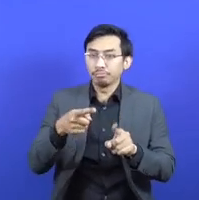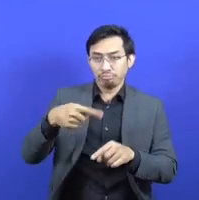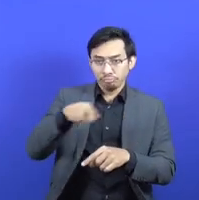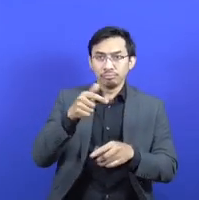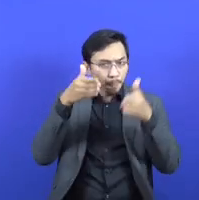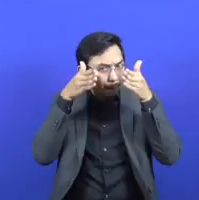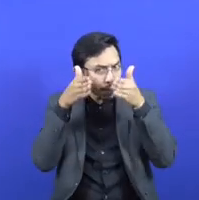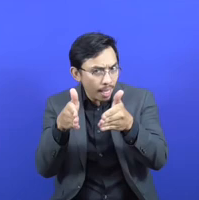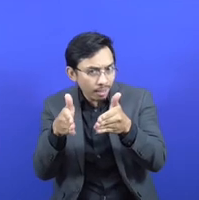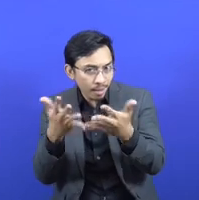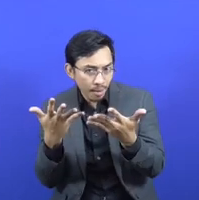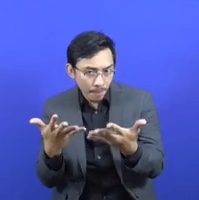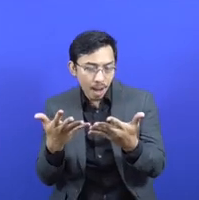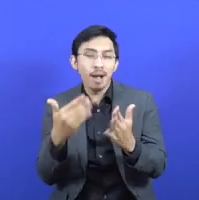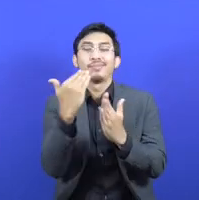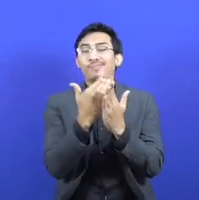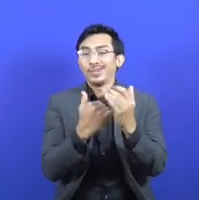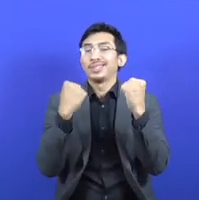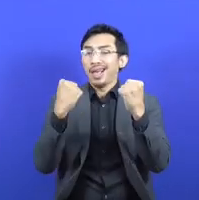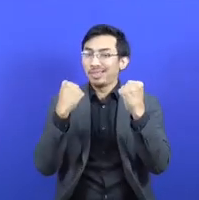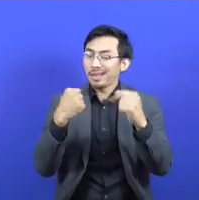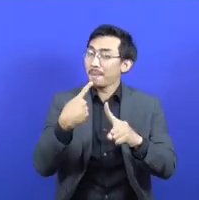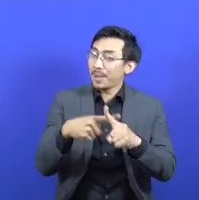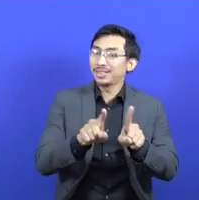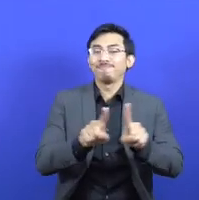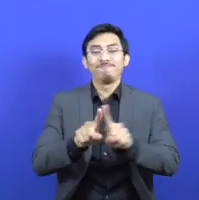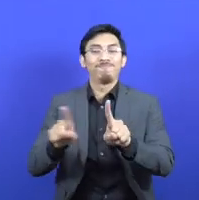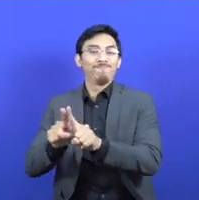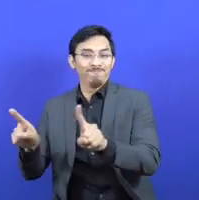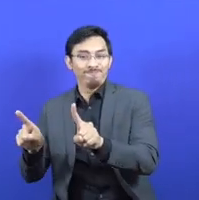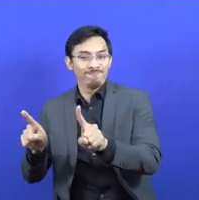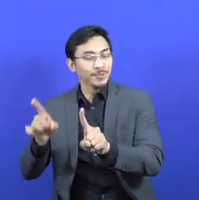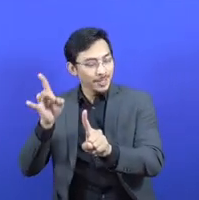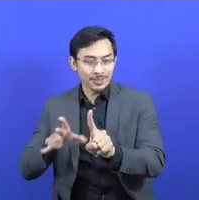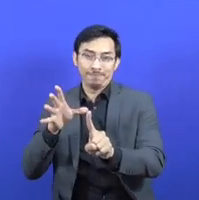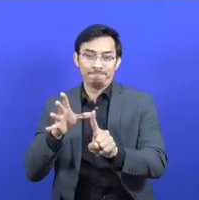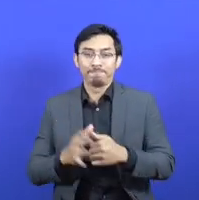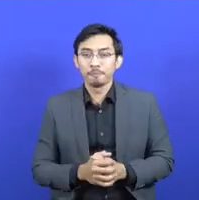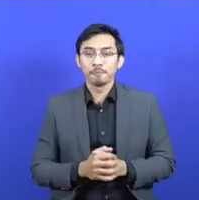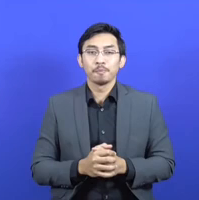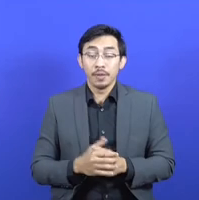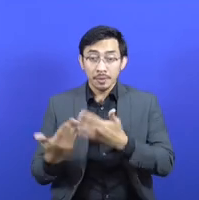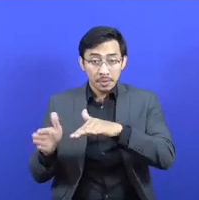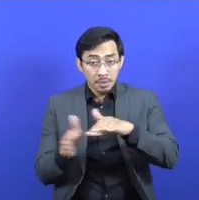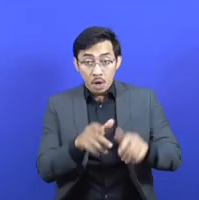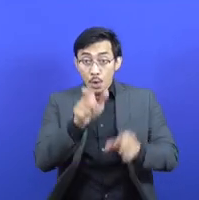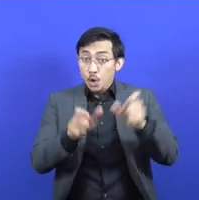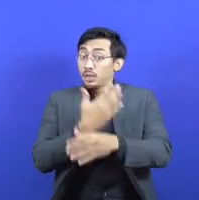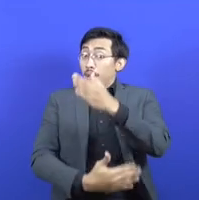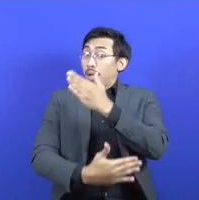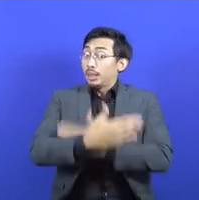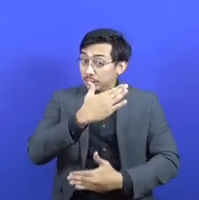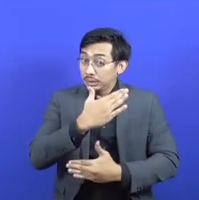Tetapi, tentu saja dengan memperhatikan protokol COVID-19 dan social distancing yang ketat. Selain